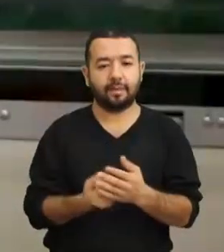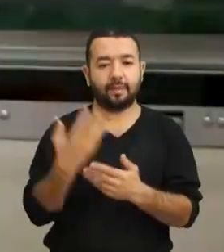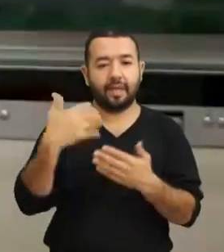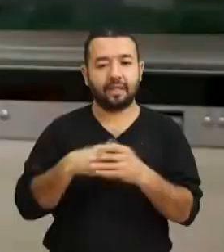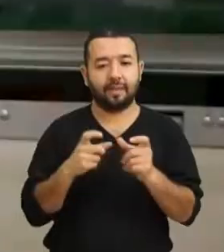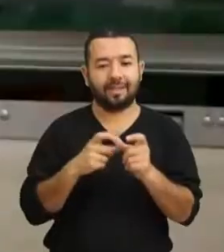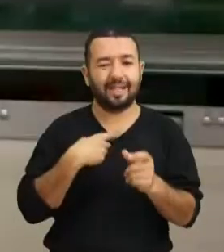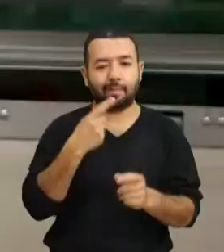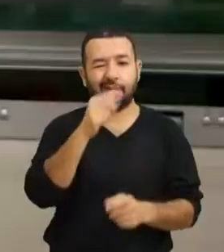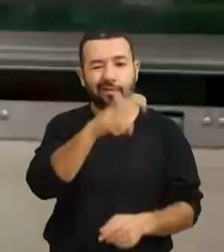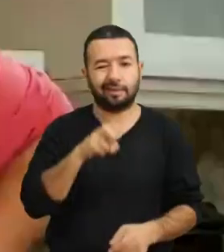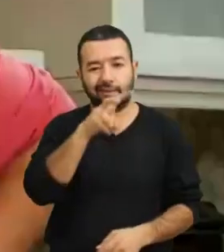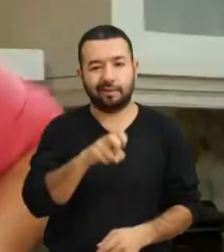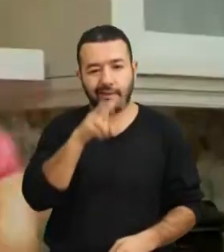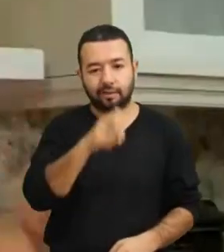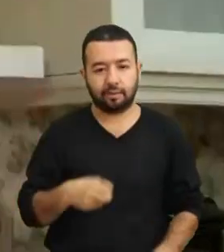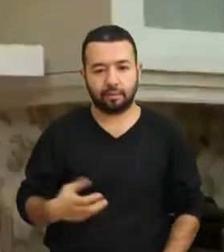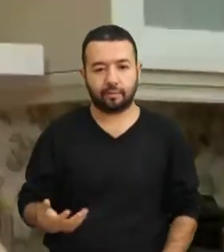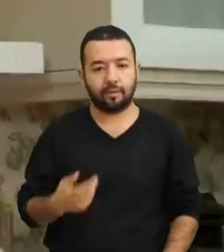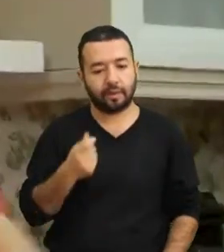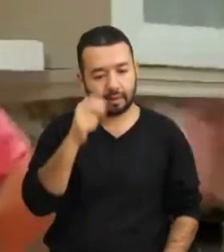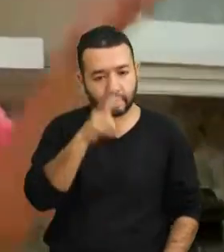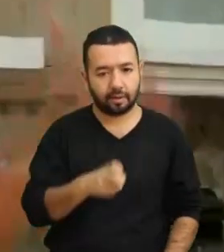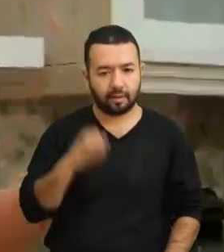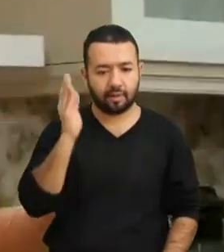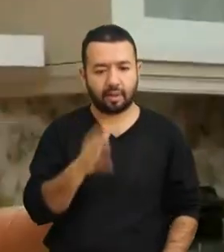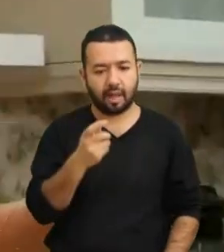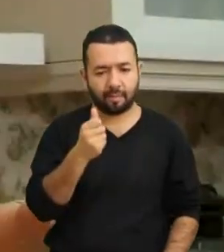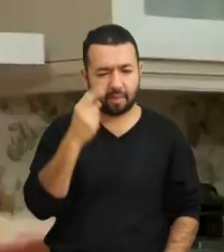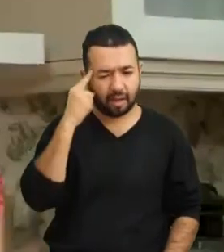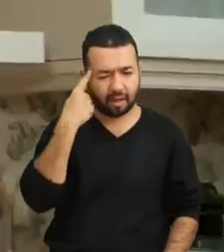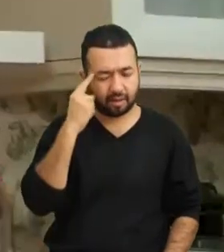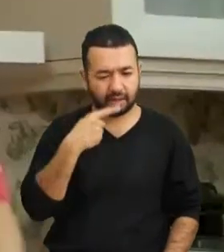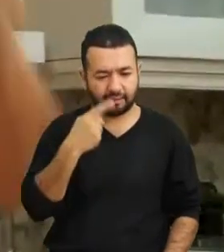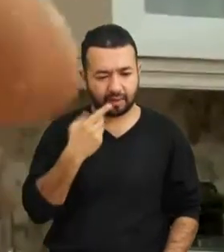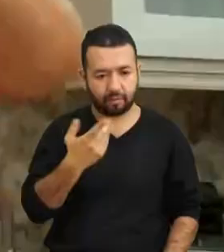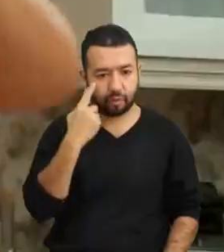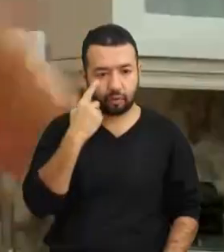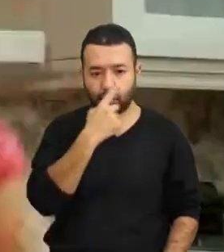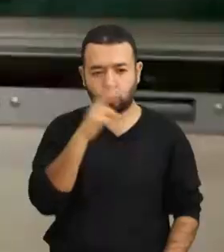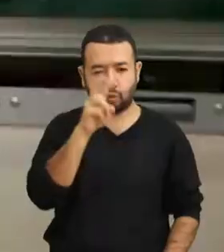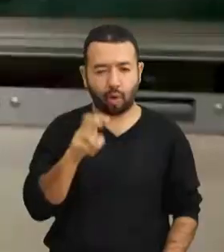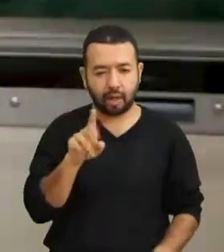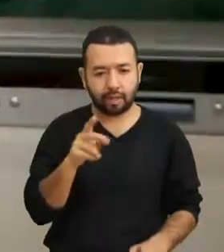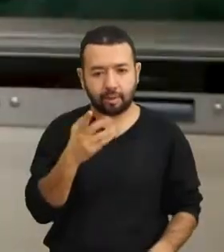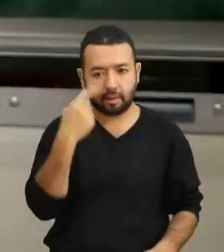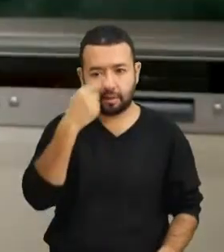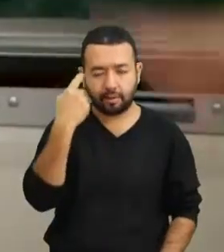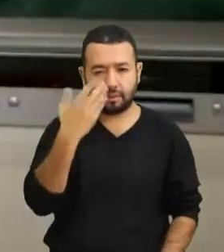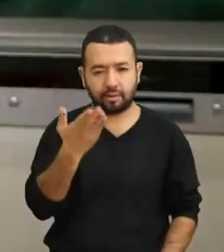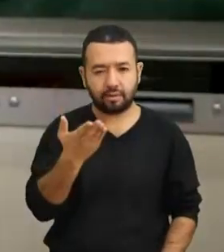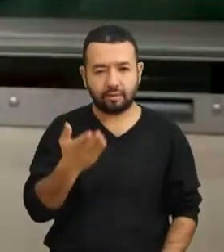Zarp'ı yolarım. Ya yuh Şükrü ya. Sen hala paradan bahsediyorsun ya. Baksana şu gözlere. Dolar dolar işaretleri dönüyor